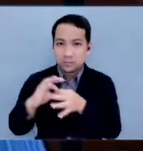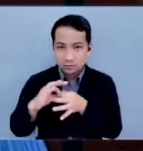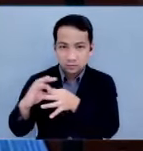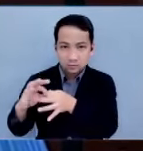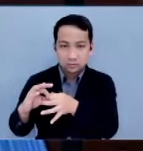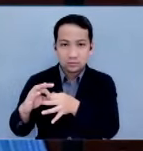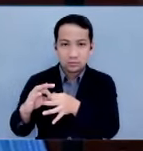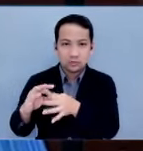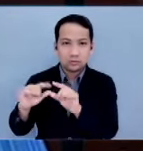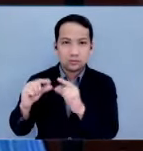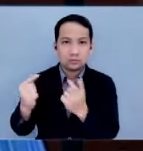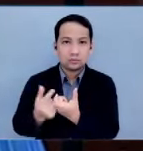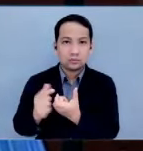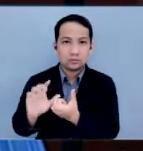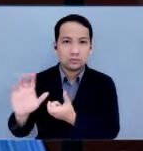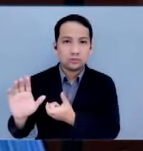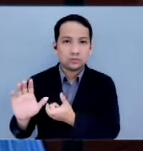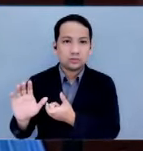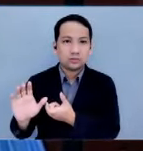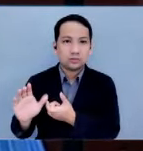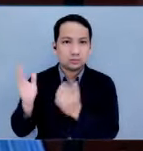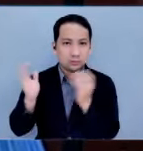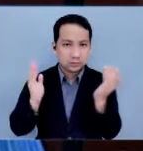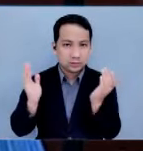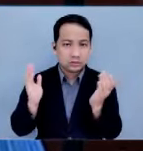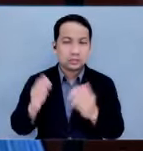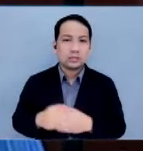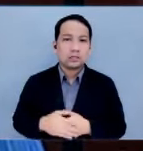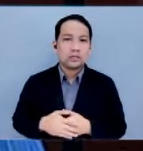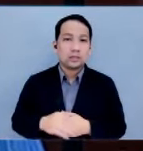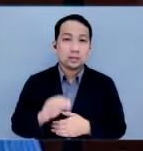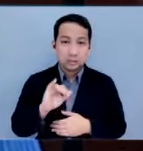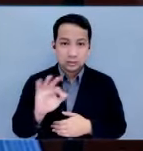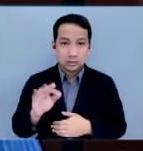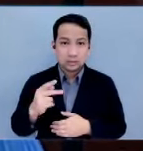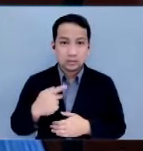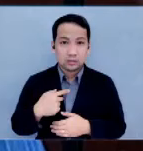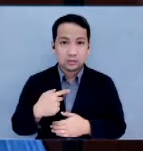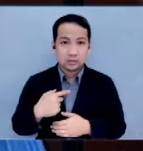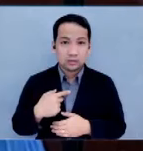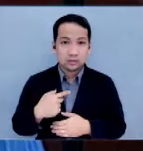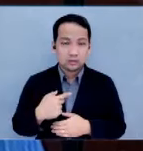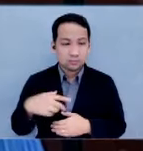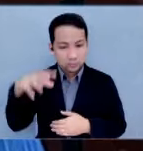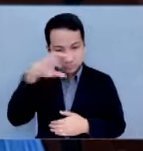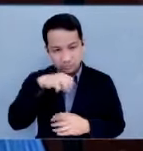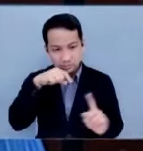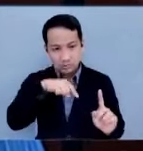transport courier o service, no. Na pag may kahinahinalang kuan